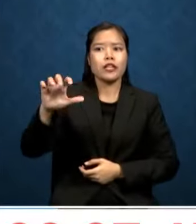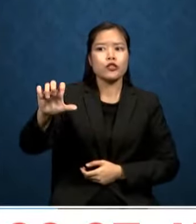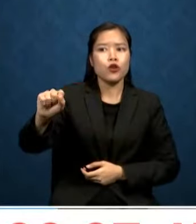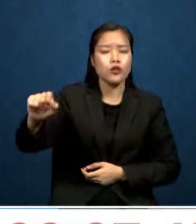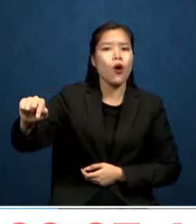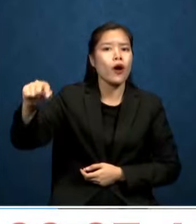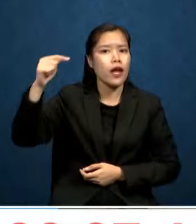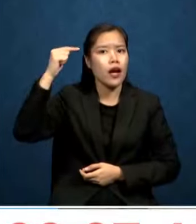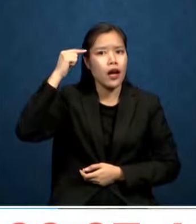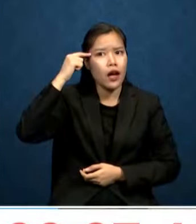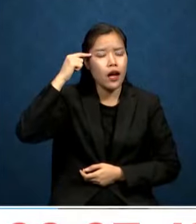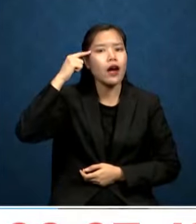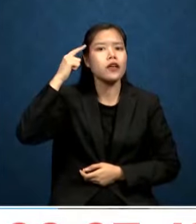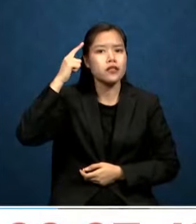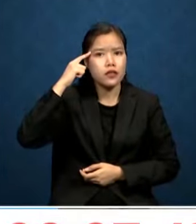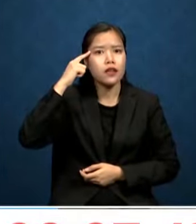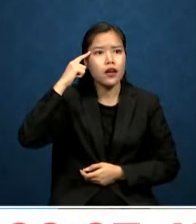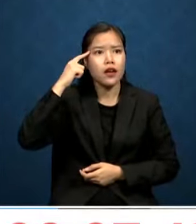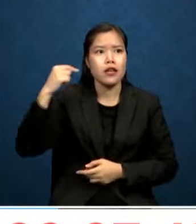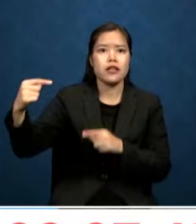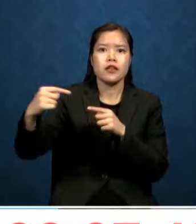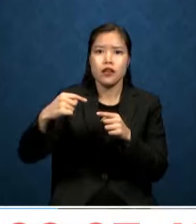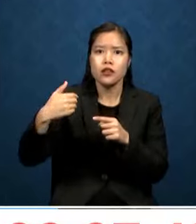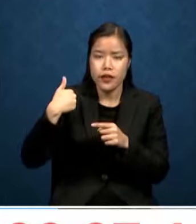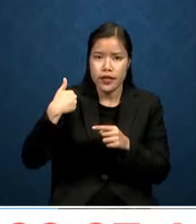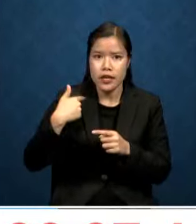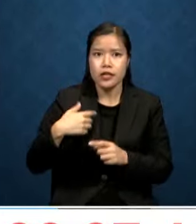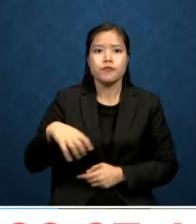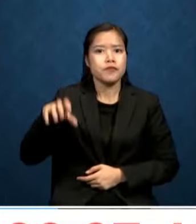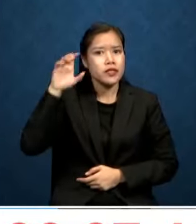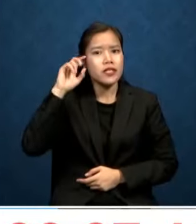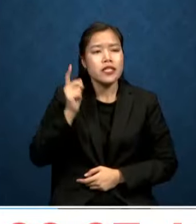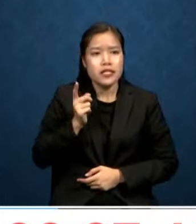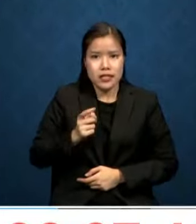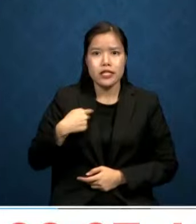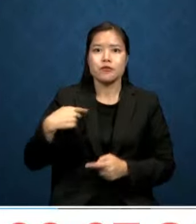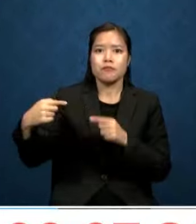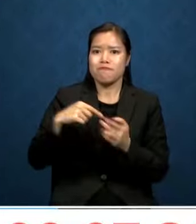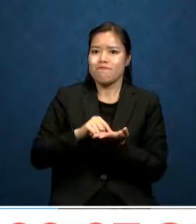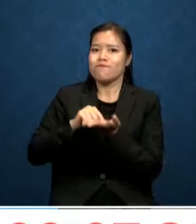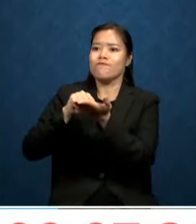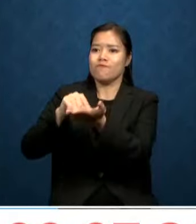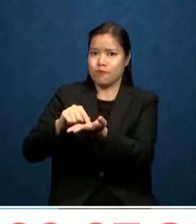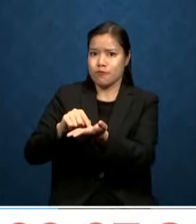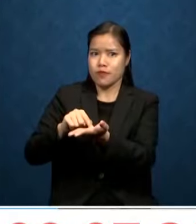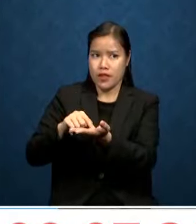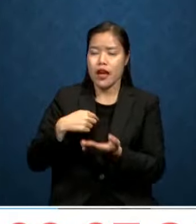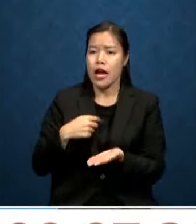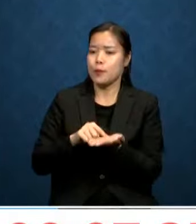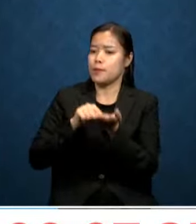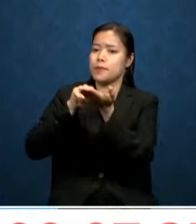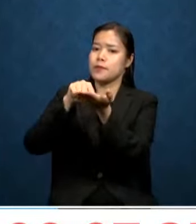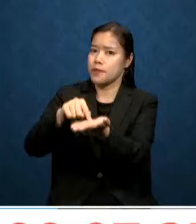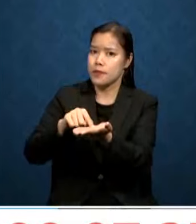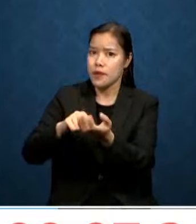ที่เราขัดหรือแย้งกับเขาเป็นสิ่งที่เราเชื่อมั่นอย่างนั้นจริงๆผมคิดว่าสิ่งที่สําคัญที่สุดก็คือการพิสูจน์ให้เขาเห็นน